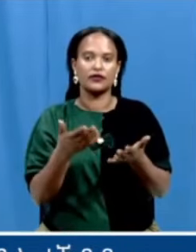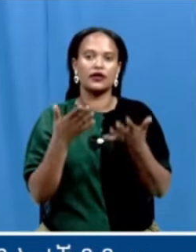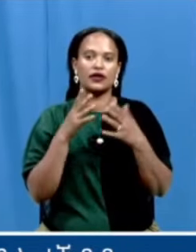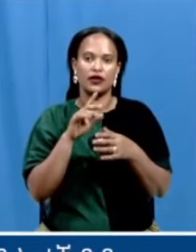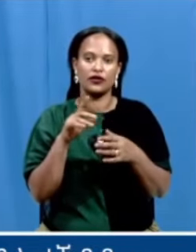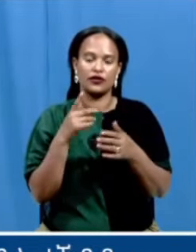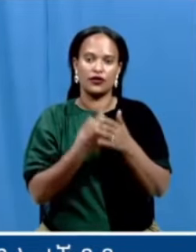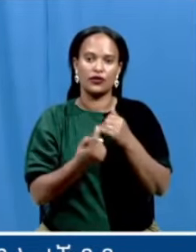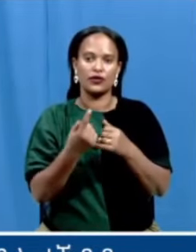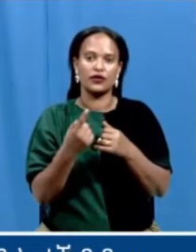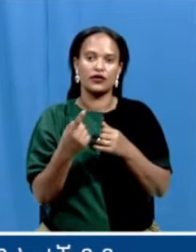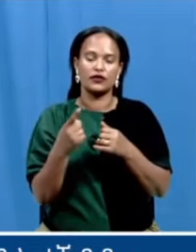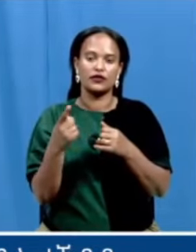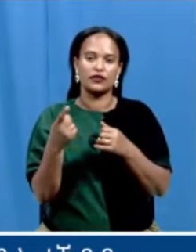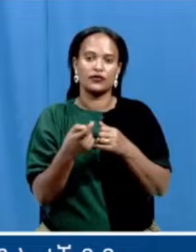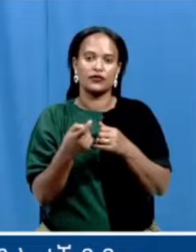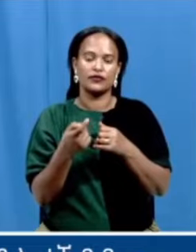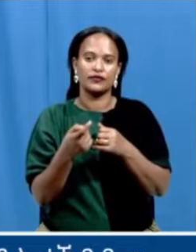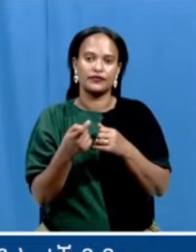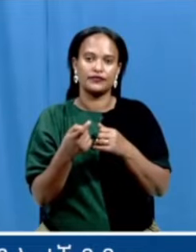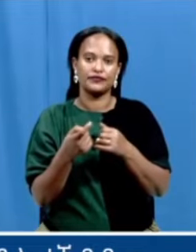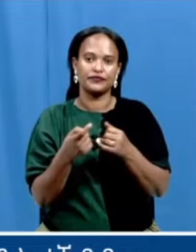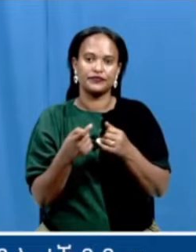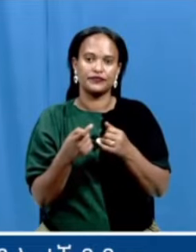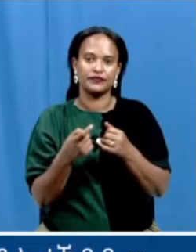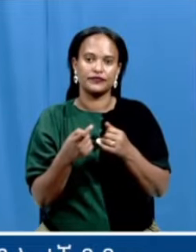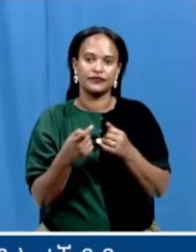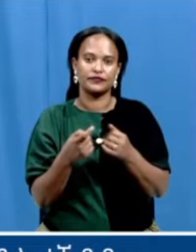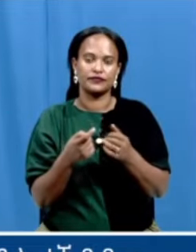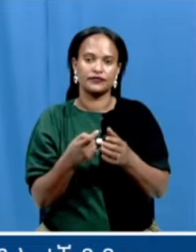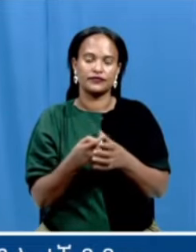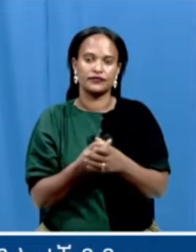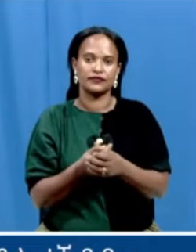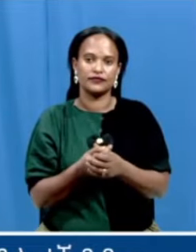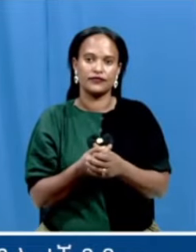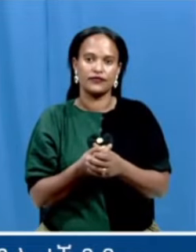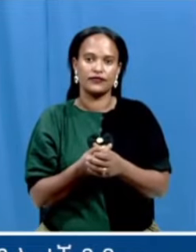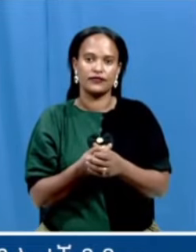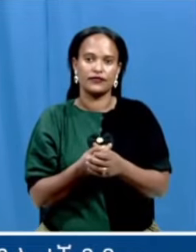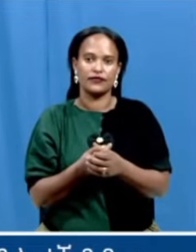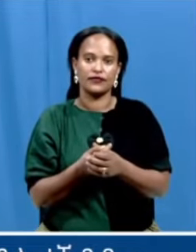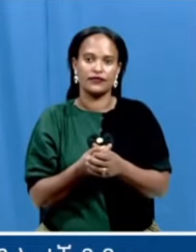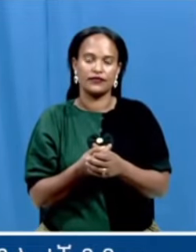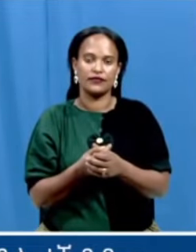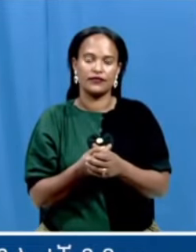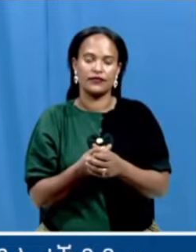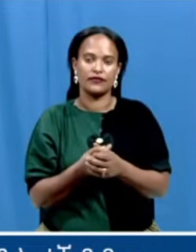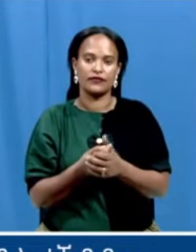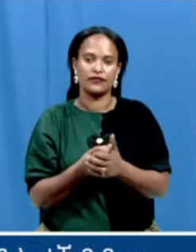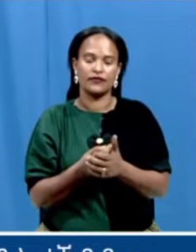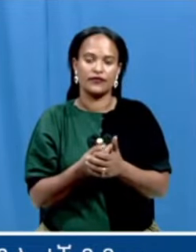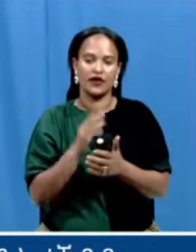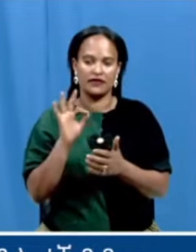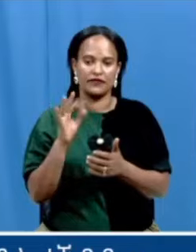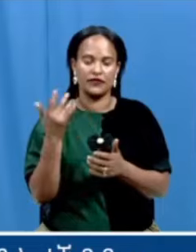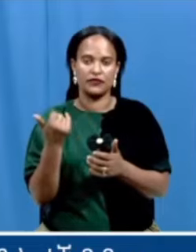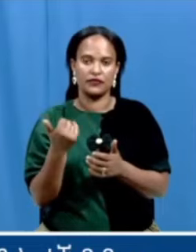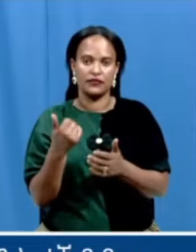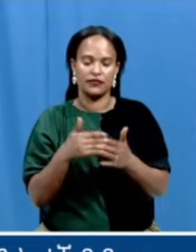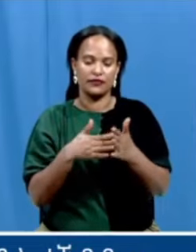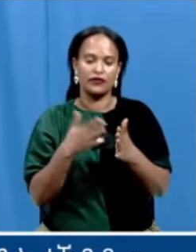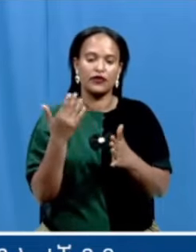ብውልቀ ስለለኾነ ናይ መጀመርያ ውድድርና እውን ብውልቀ ታይም ትርያ ማለት እዩ እና ፈታኒ ውድድር ነይሩ። ሓሪፍ ነይሩ።